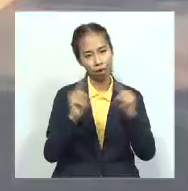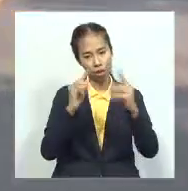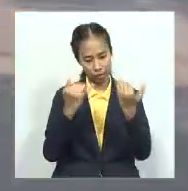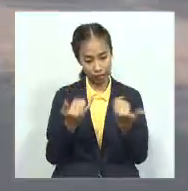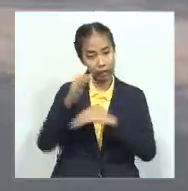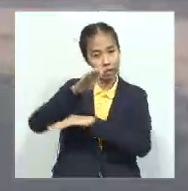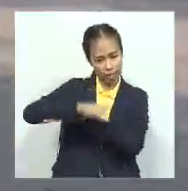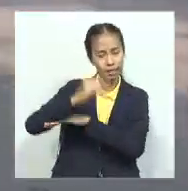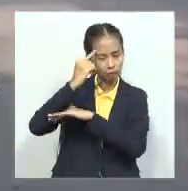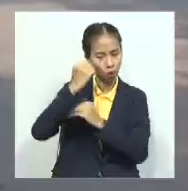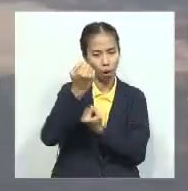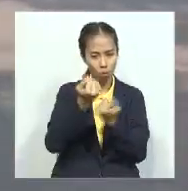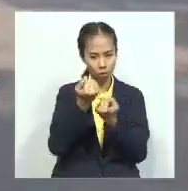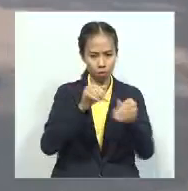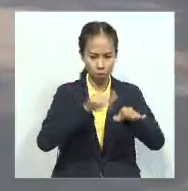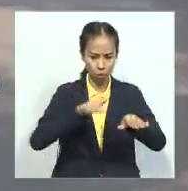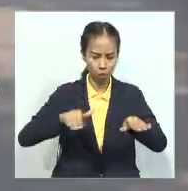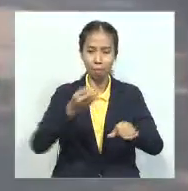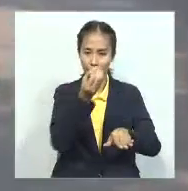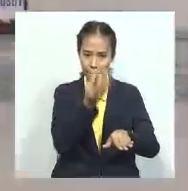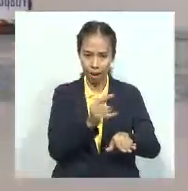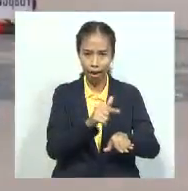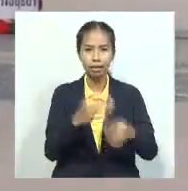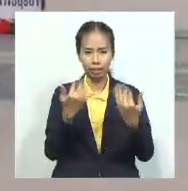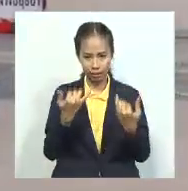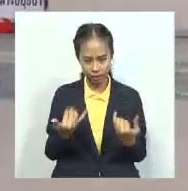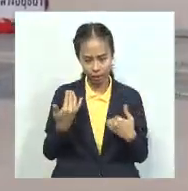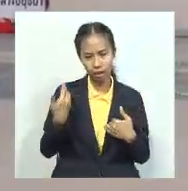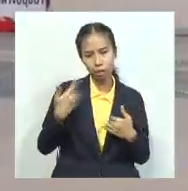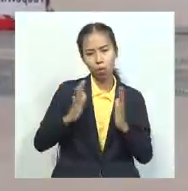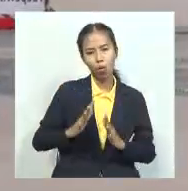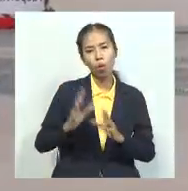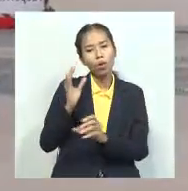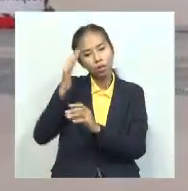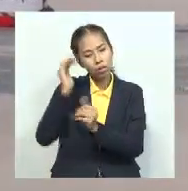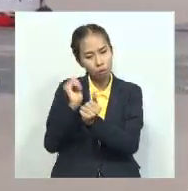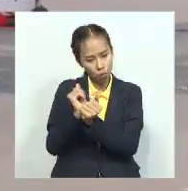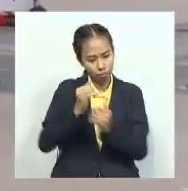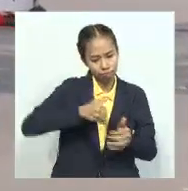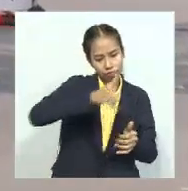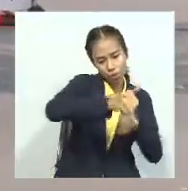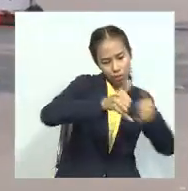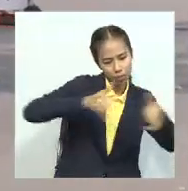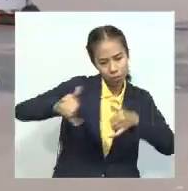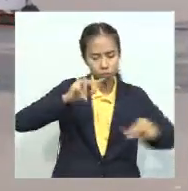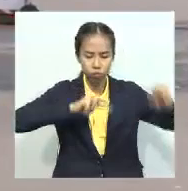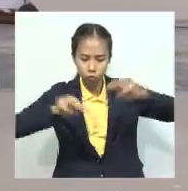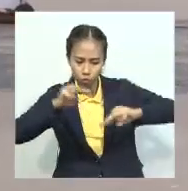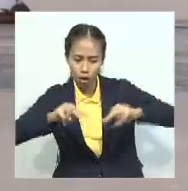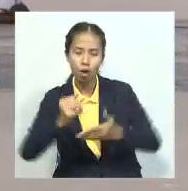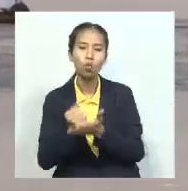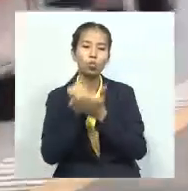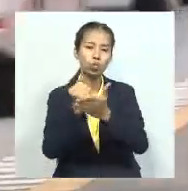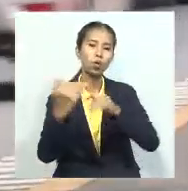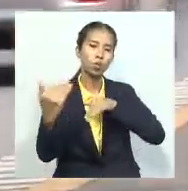ถเพิ่มมากขึ้นโดยจะมีการกระจายกำลังออกไปอำนวยความสะดวกตามจุดต่างๆทั้งทางแยกทางร่วมเพื่อให้การจราจ